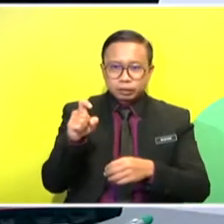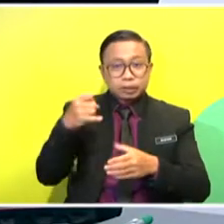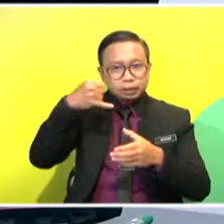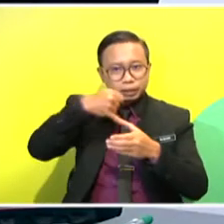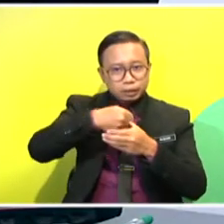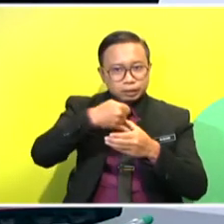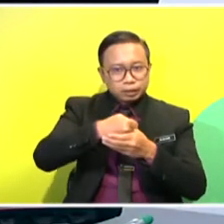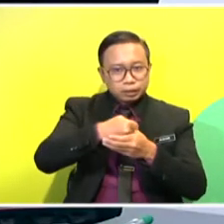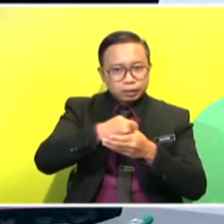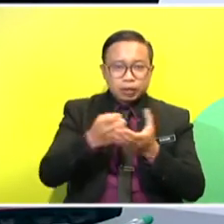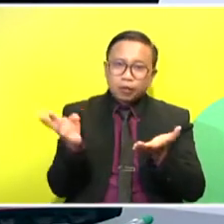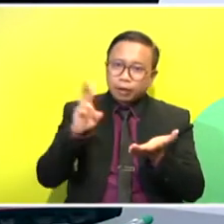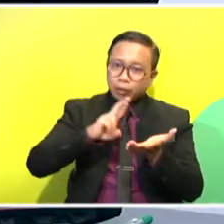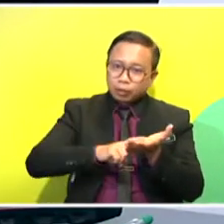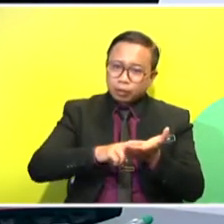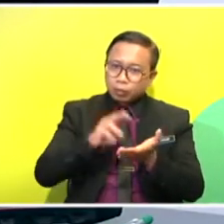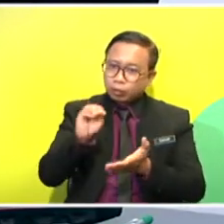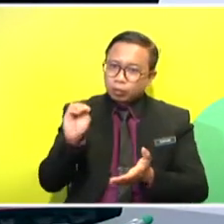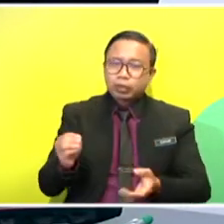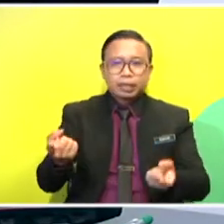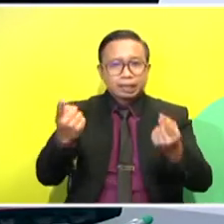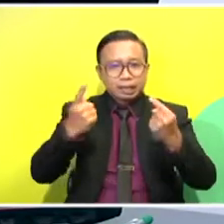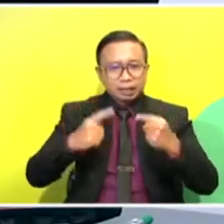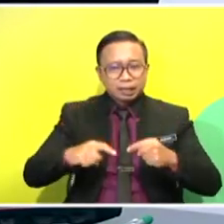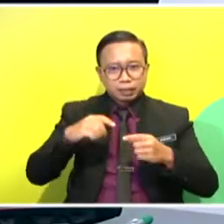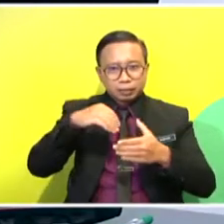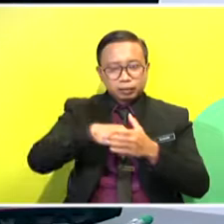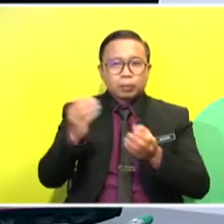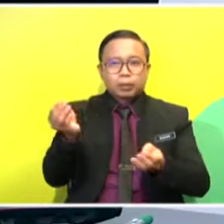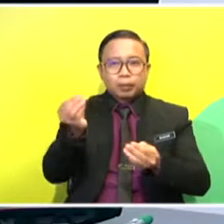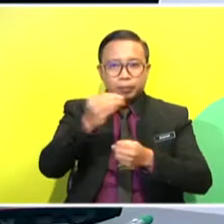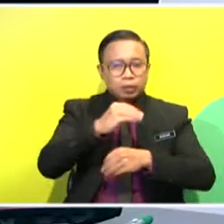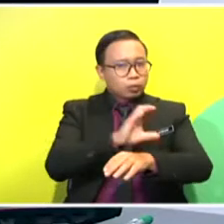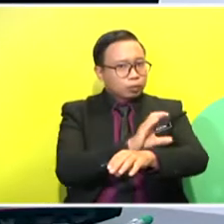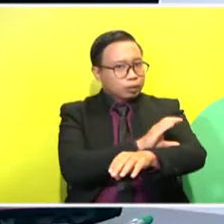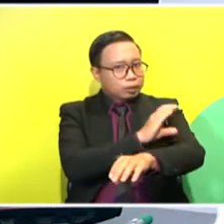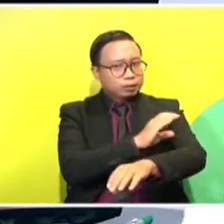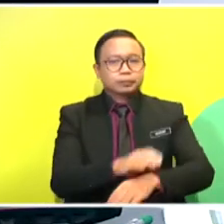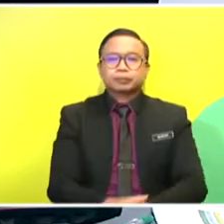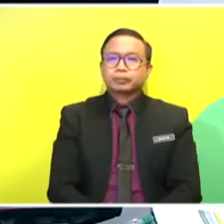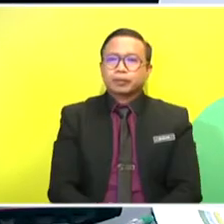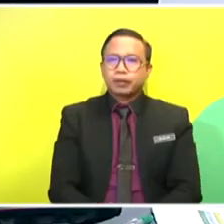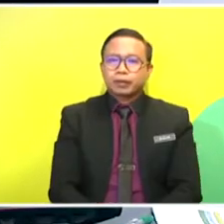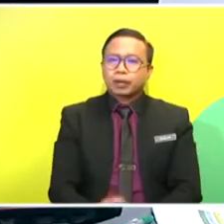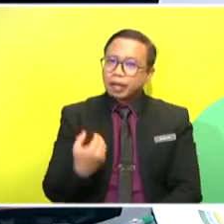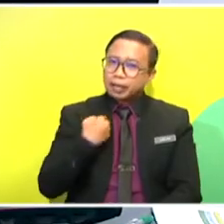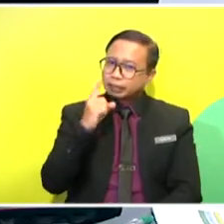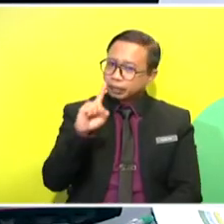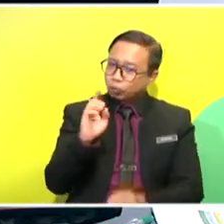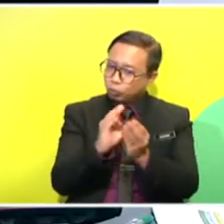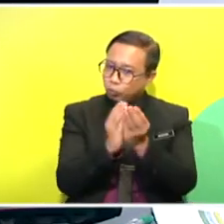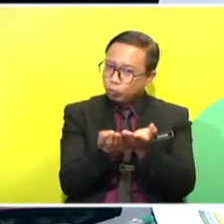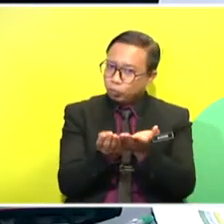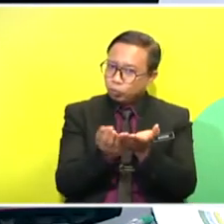rekod kedatangan murid tu. Seperti saya bagi contoh, Anissa masuk ke dalam kelas, akan ada satu buku